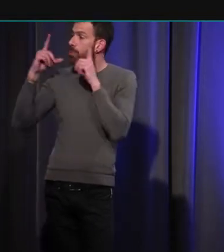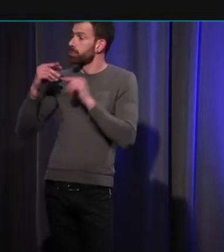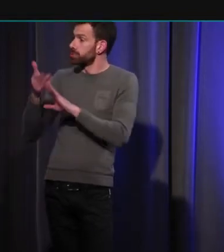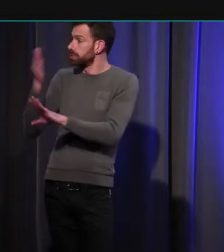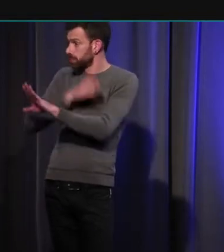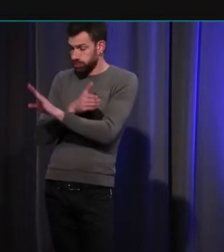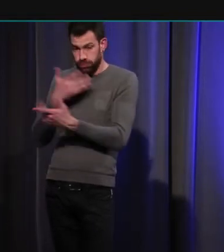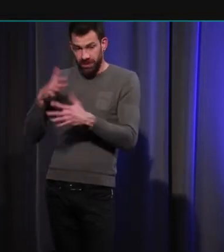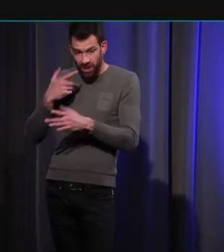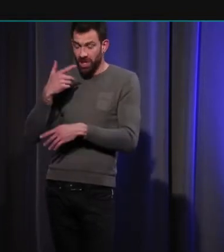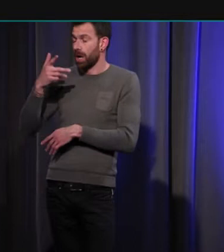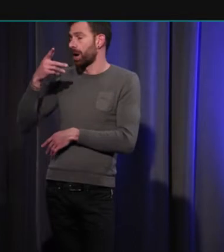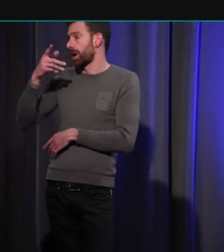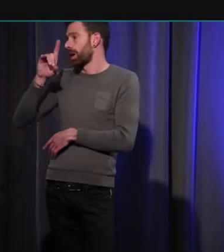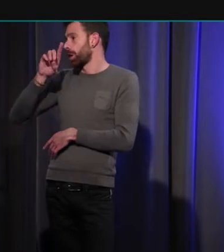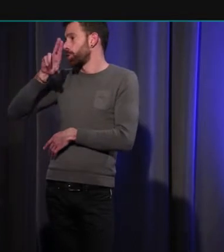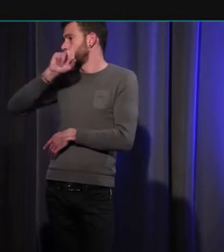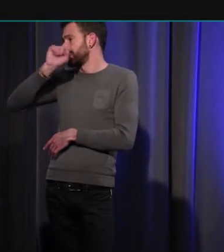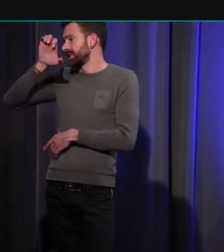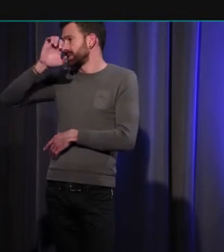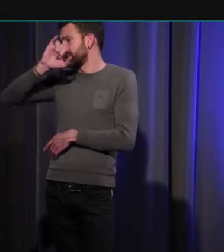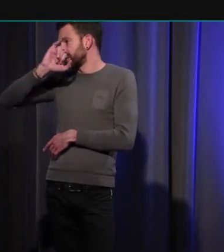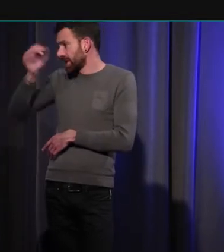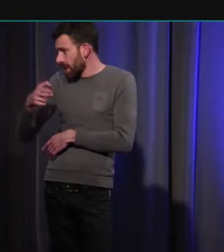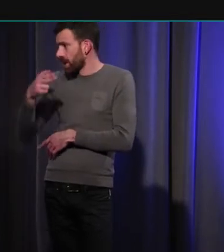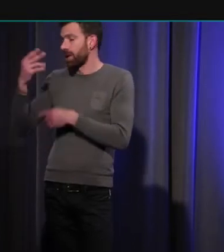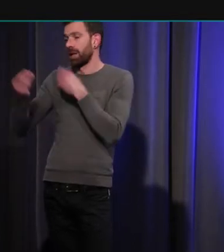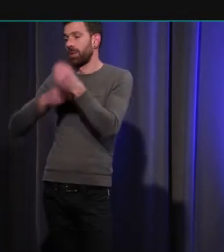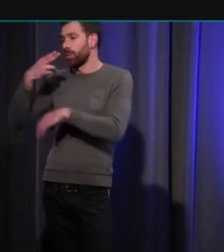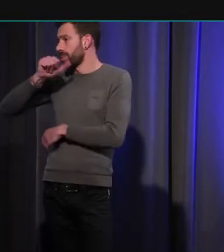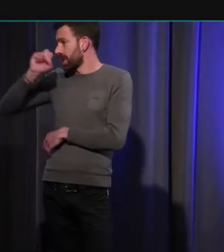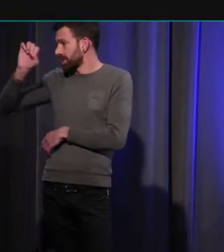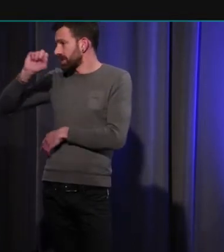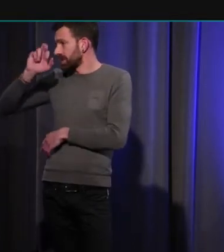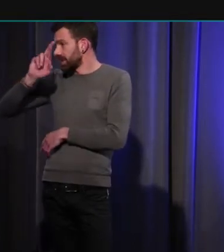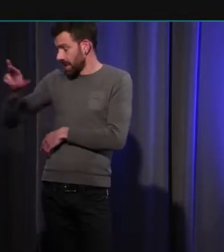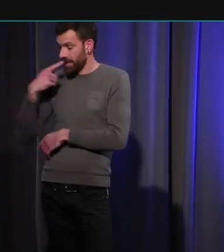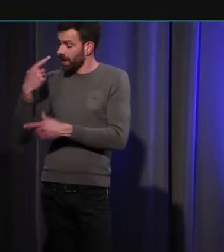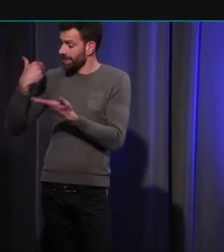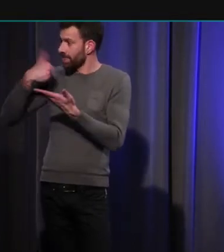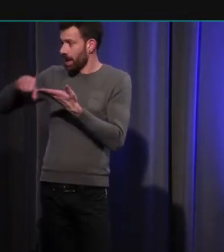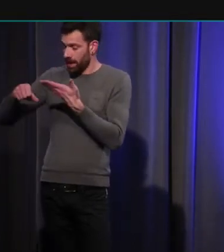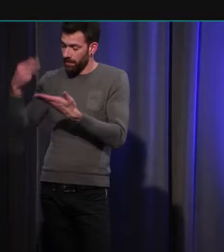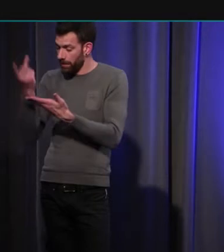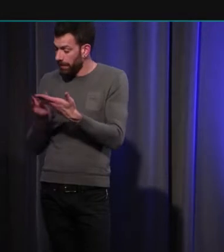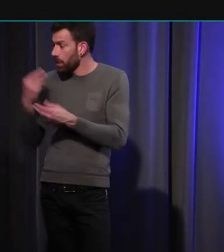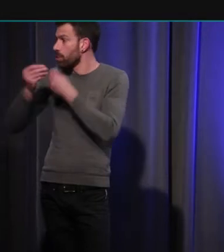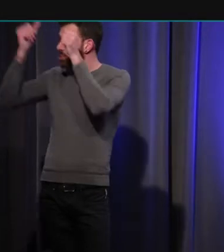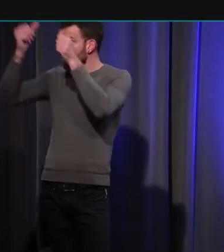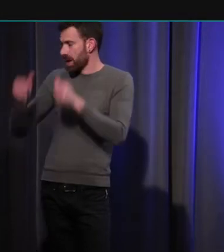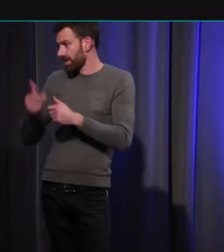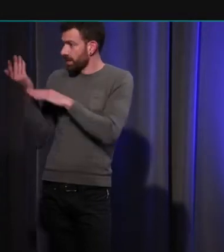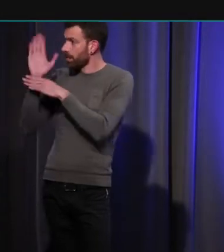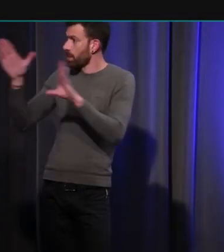y avait eu saddam hussein qui se faisait représenter dans leurs timbres poste ou dans leurs affiches en tant que saladin